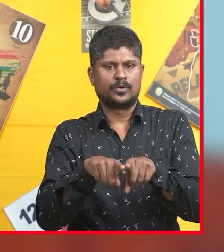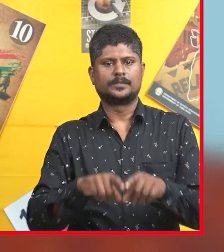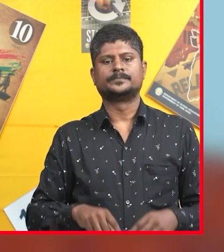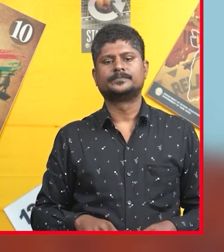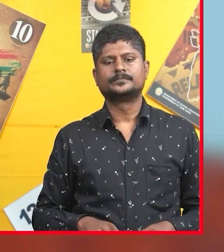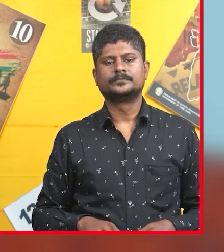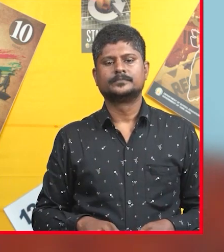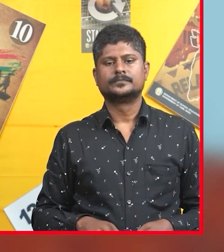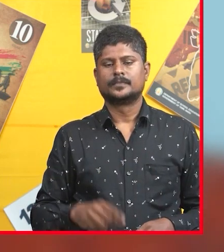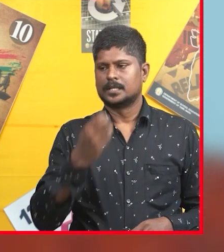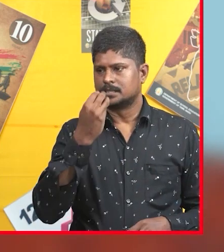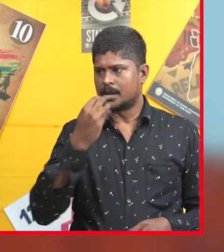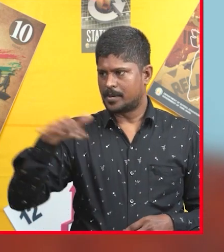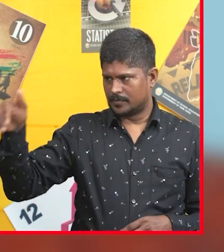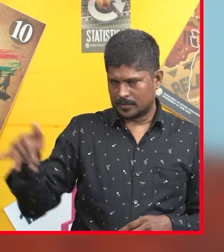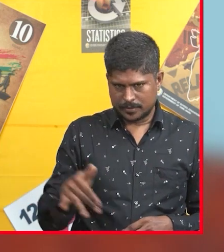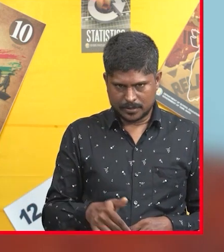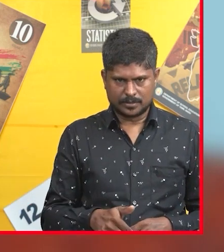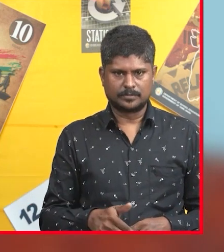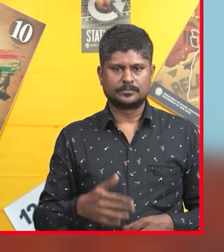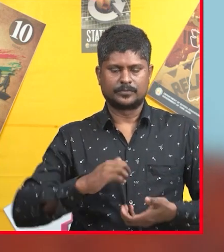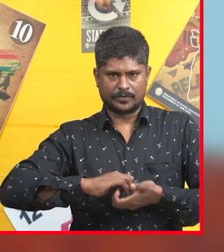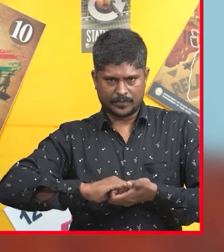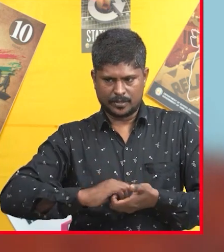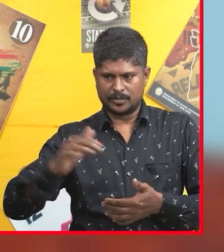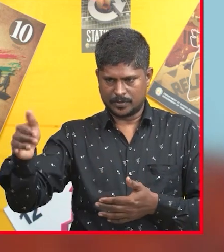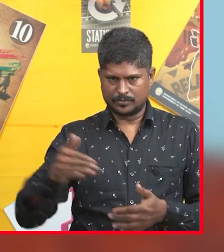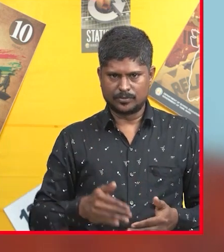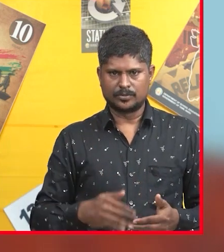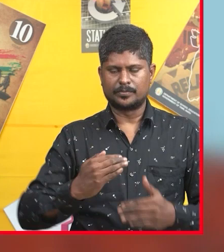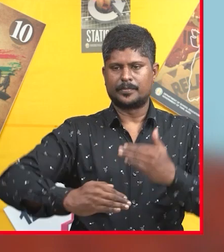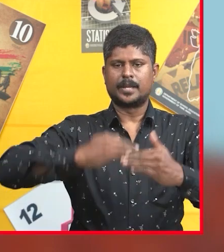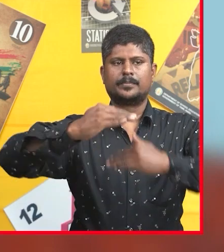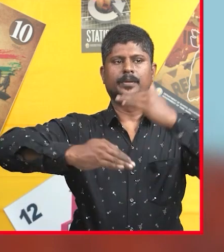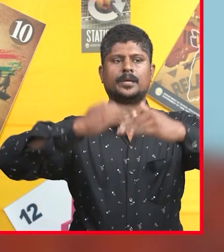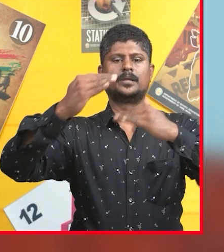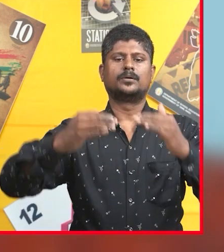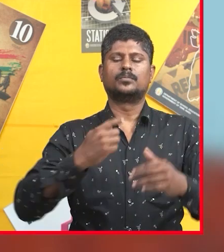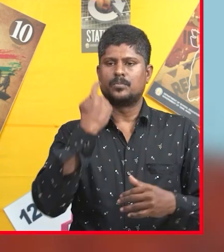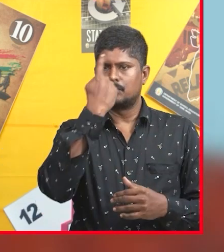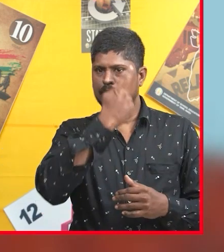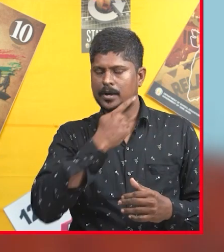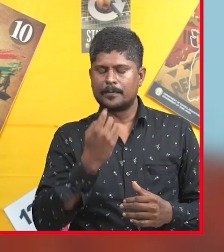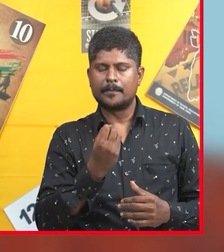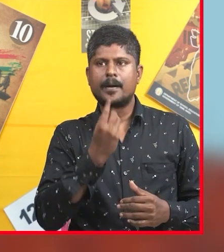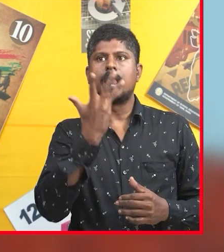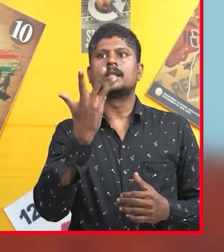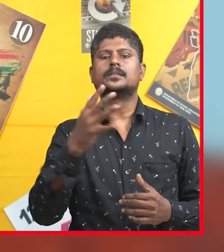சரிங்களா, விருந்தினரும் வறியவரும் நெருங்கி உண்ண மேன்மேலும் முகமலரும் மேலோர் போல.